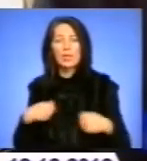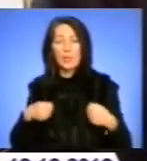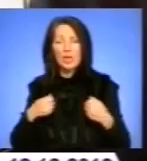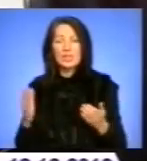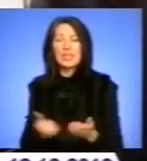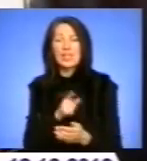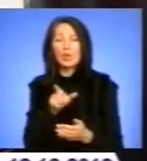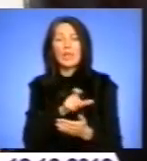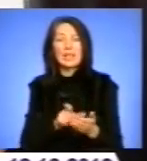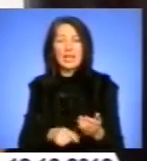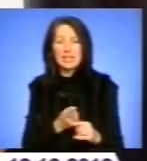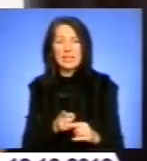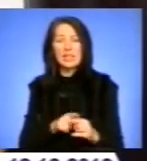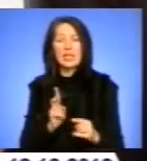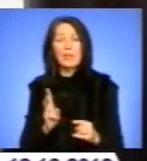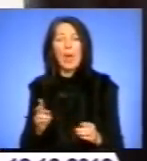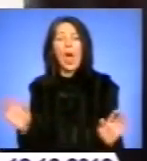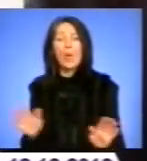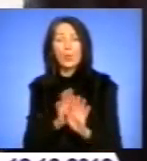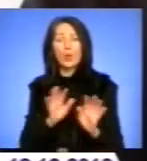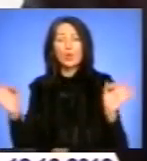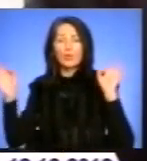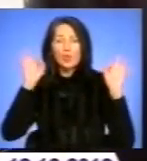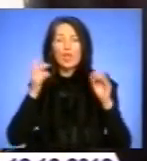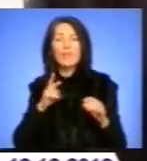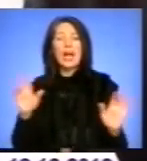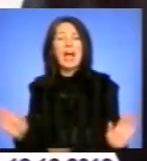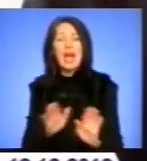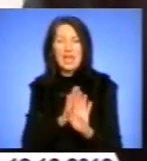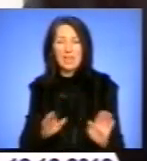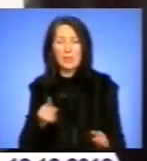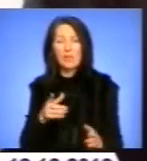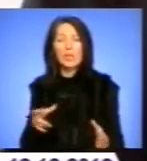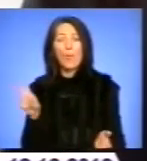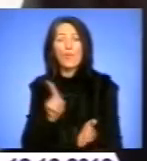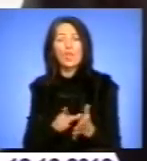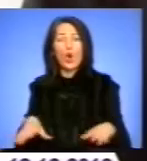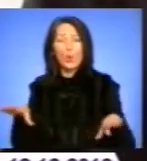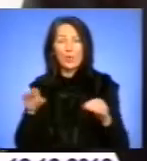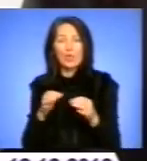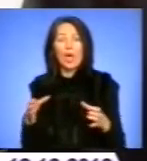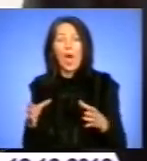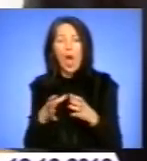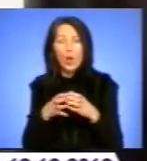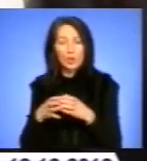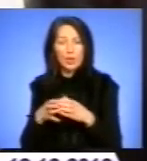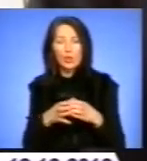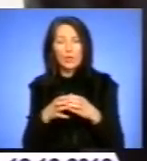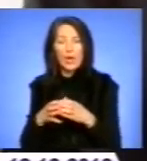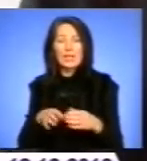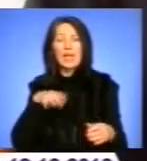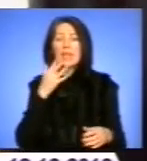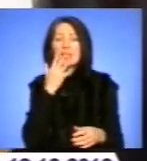би прозвучав як гімн, а він повинен об'єднувати, консолідувати націю, піднімати її